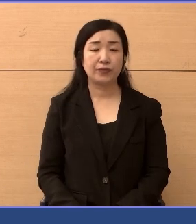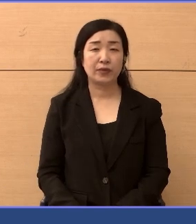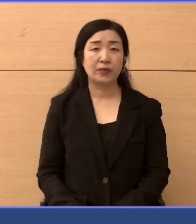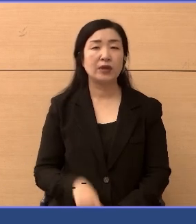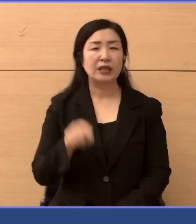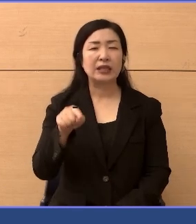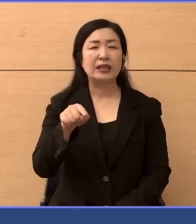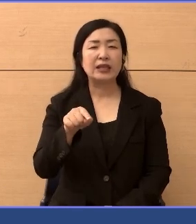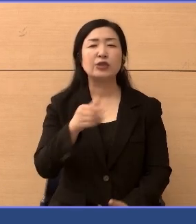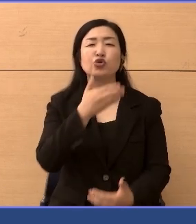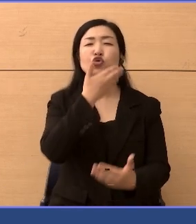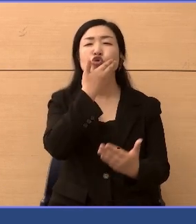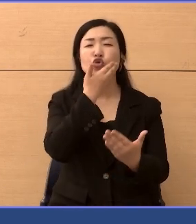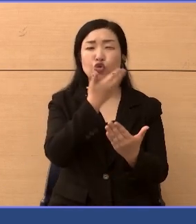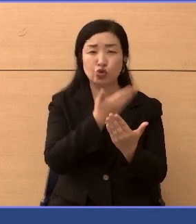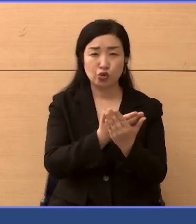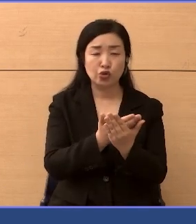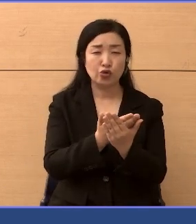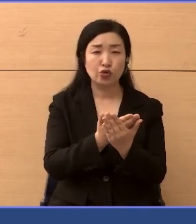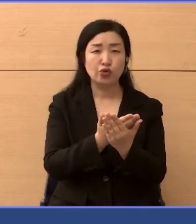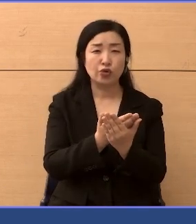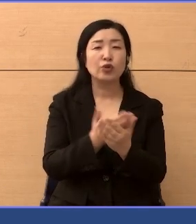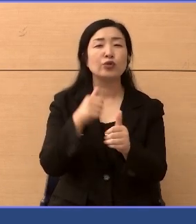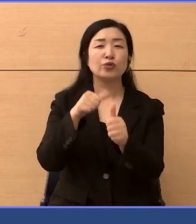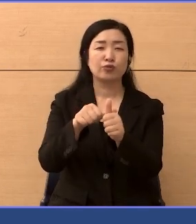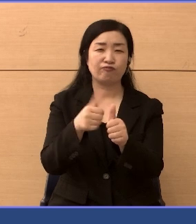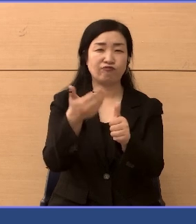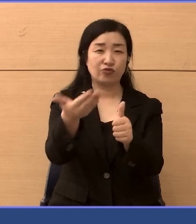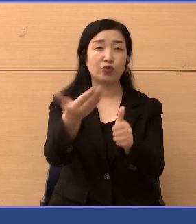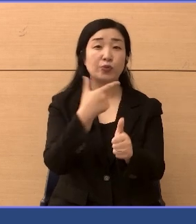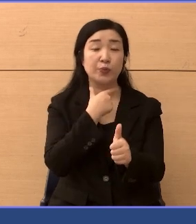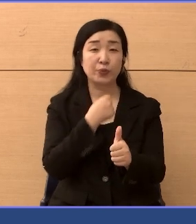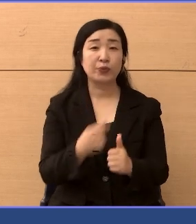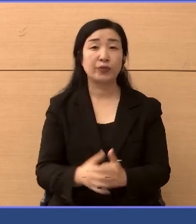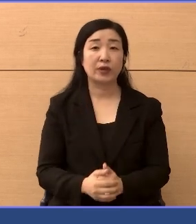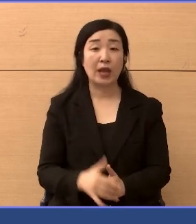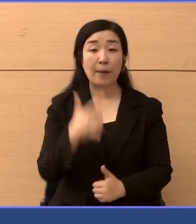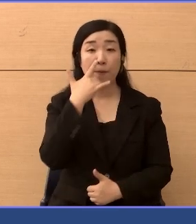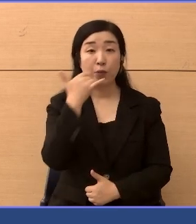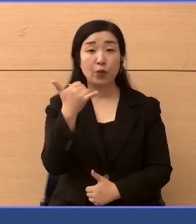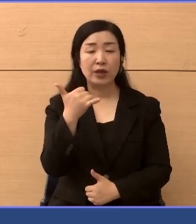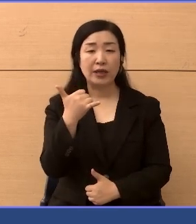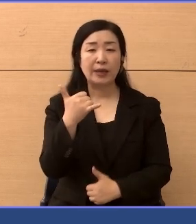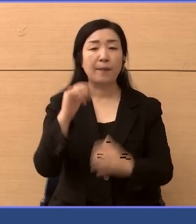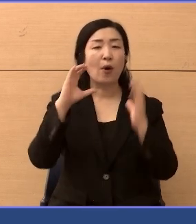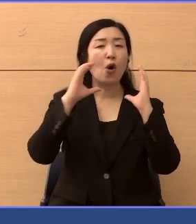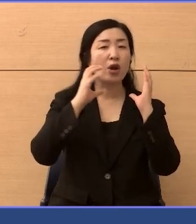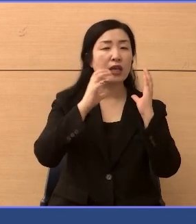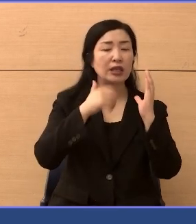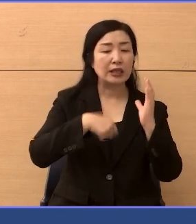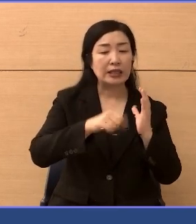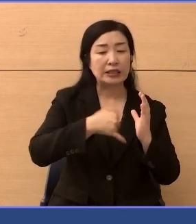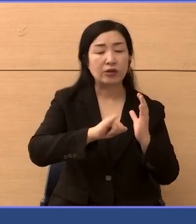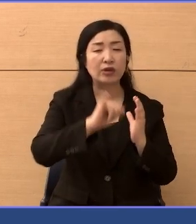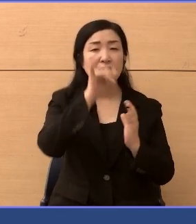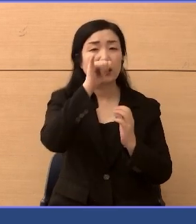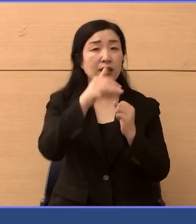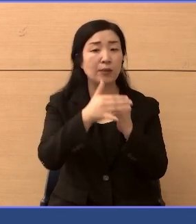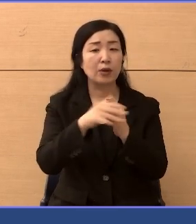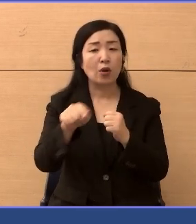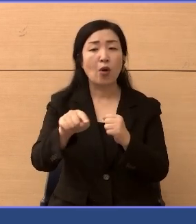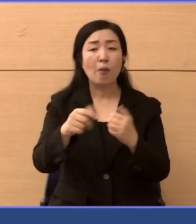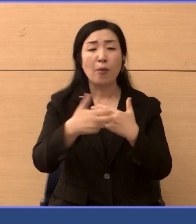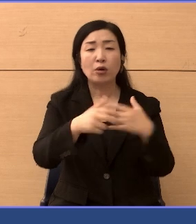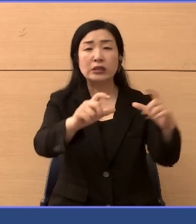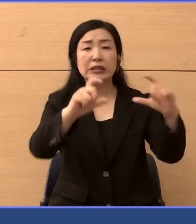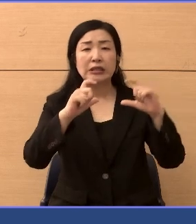중요한 reasons that 공부와 또 diagnosis is 조언을 so 드릴 수 upsetting 있습니다. for parents of young 일단 children 부모님, 특히 is 어린 아이를 often 둔 the 부모님에게는 parent 이러한 진단이